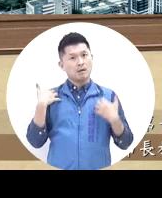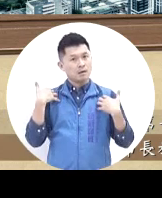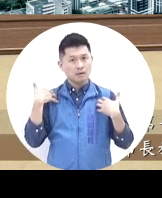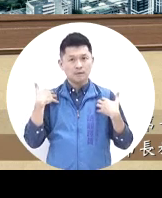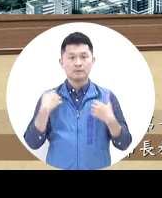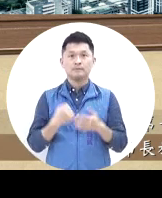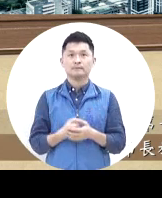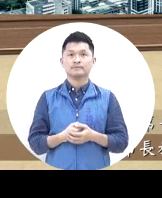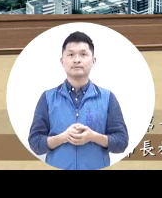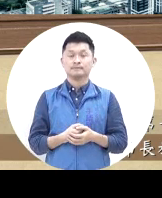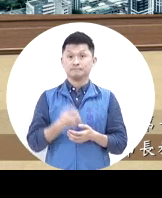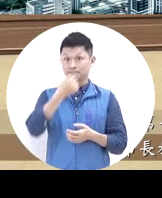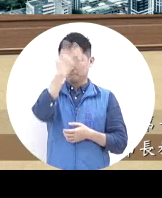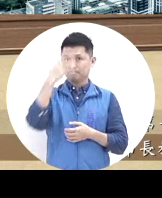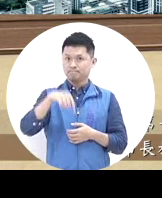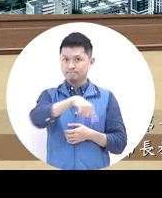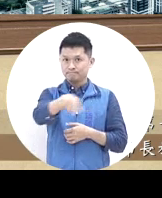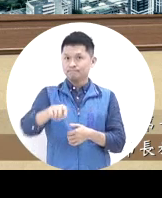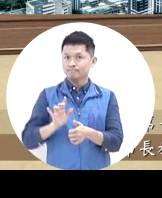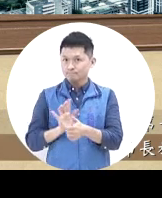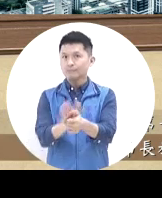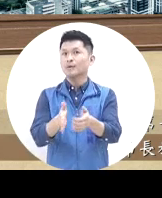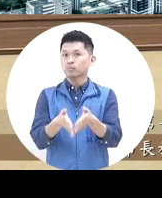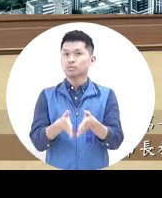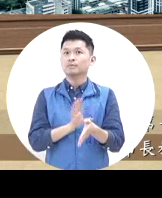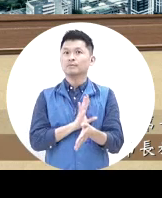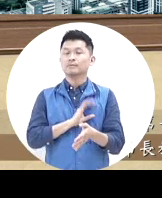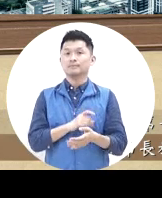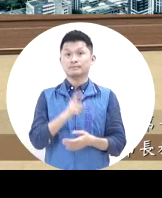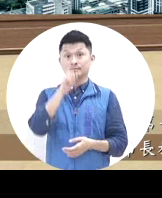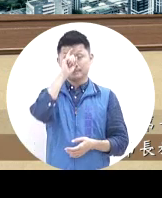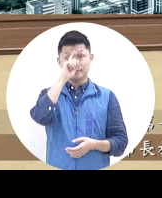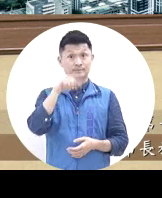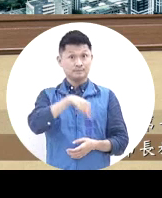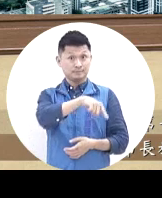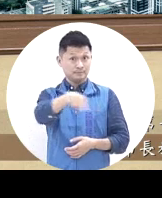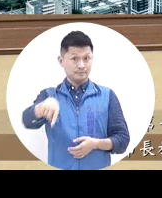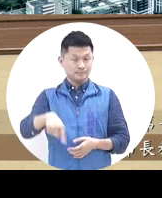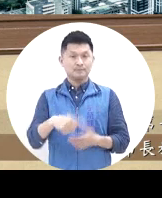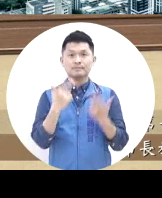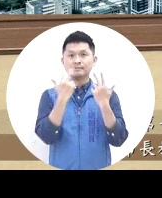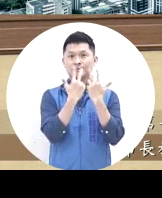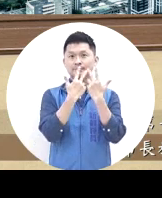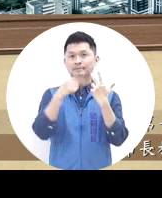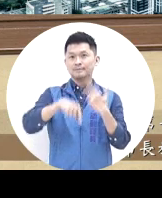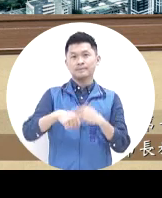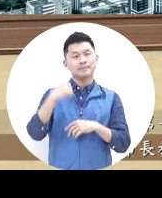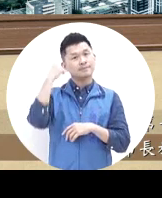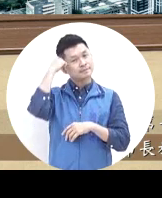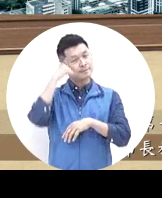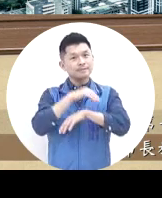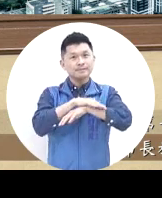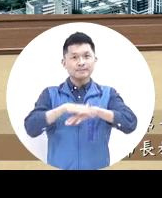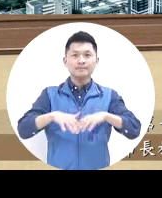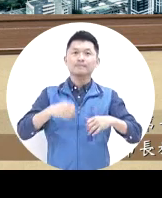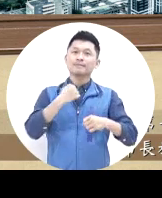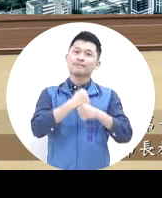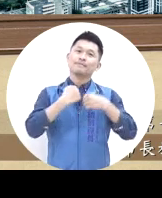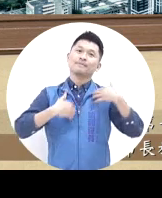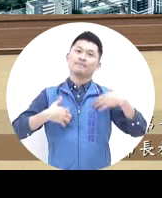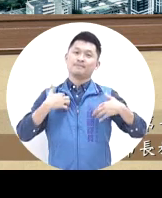重要该协助的对象。我们希望他们能够在新北市的安居乐业，所